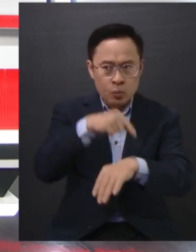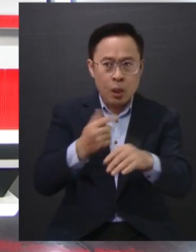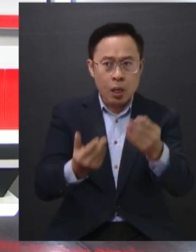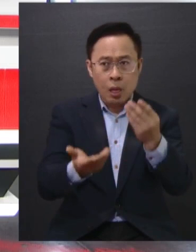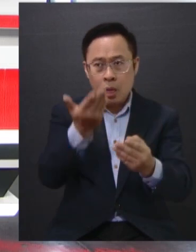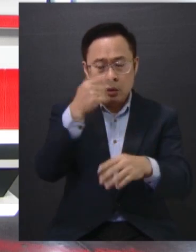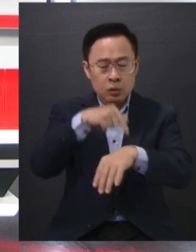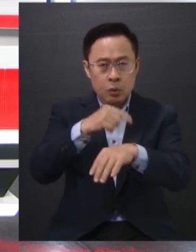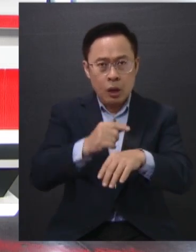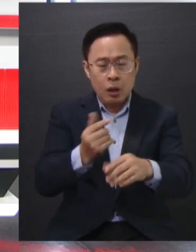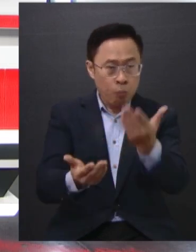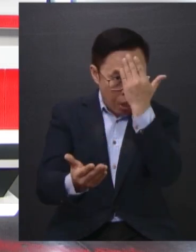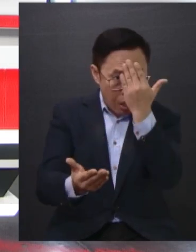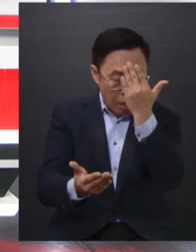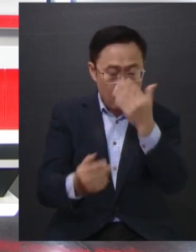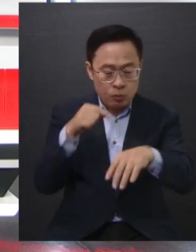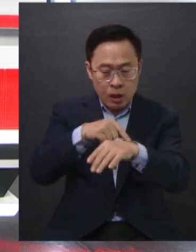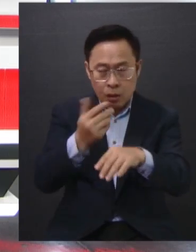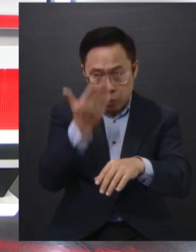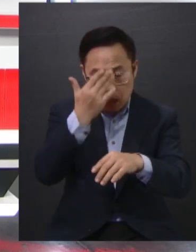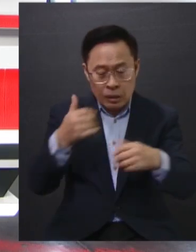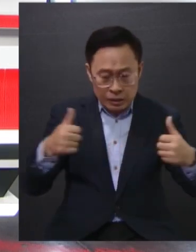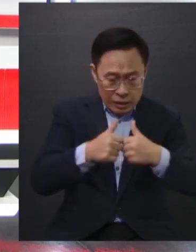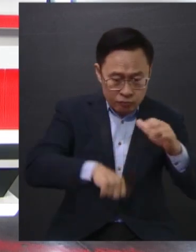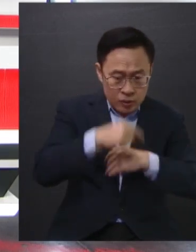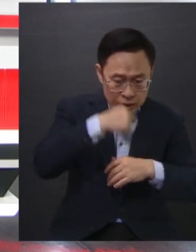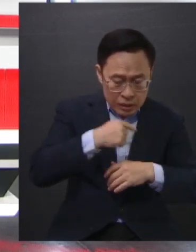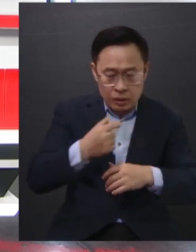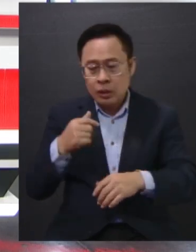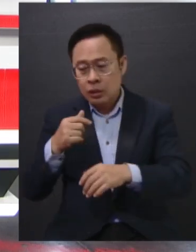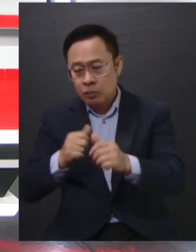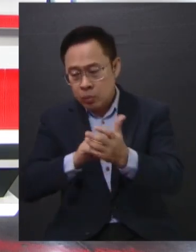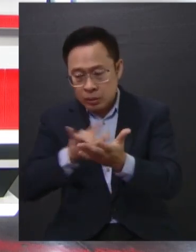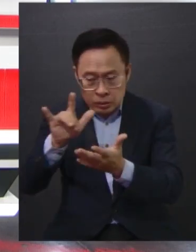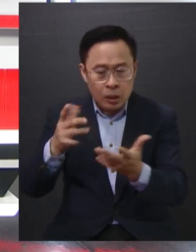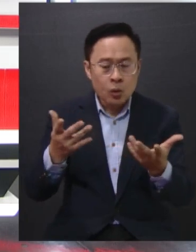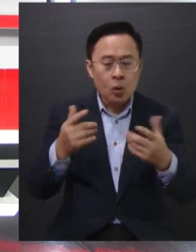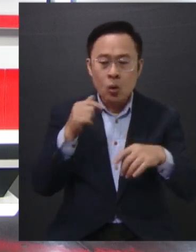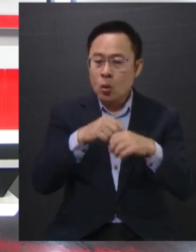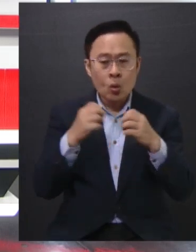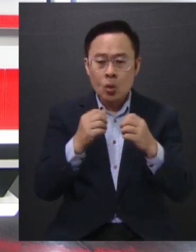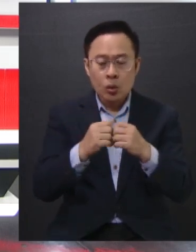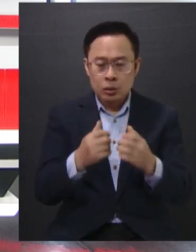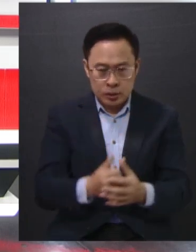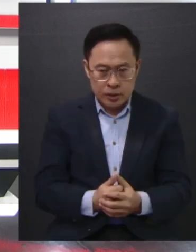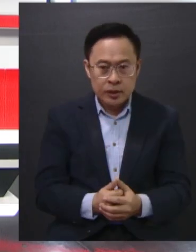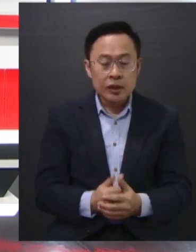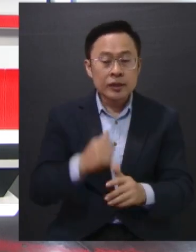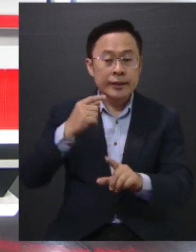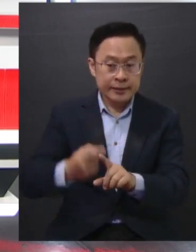ทีมันก็อาจจะทำให้ช่วงเวลาในการเก็บตัวมันไม่ได้เต็มที่นะคะยังไงรอติดตามนะคะ16มก